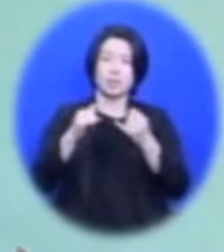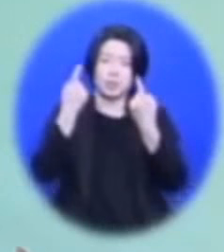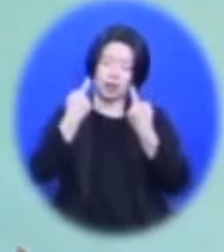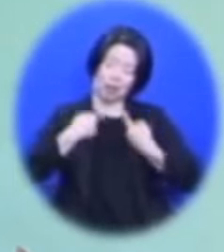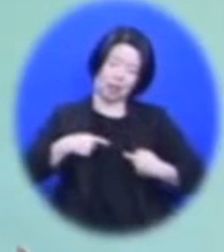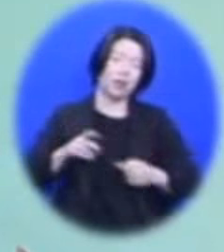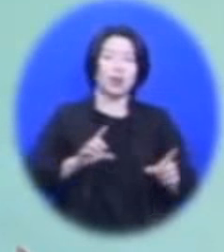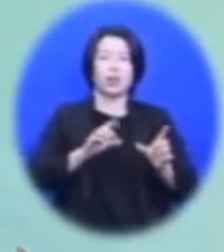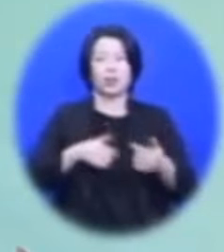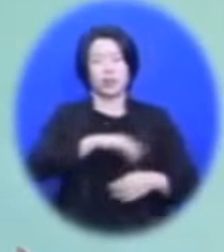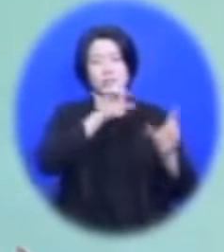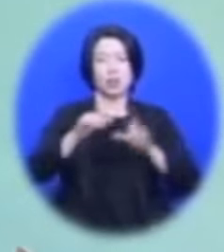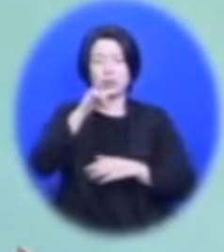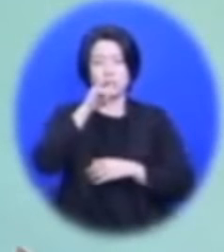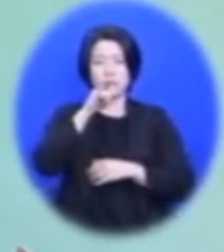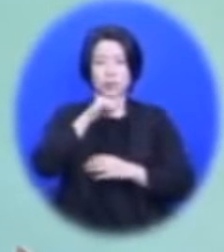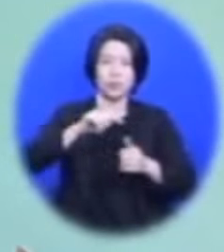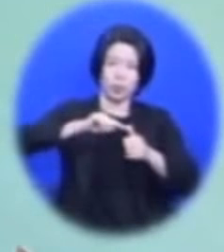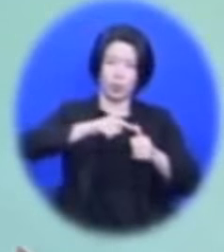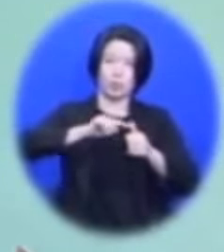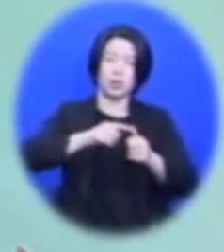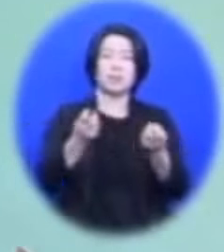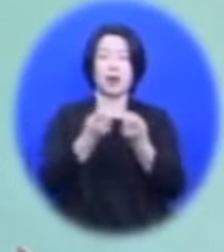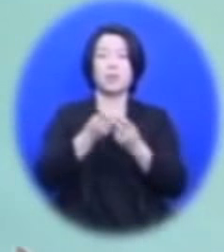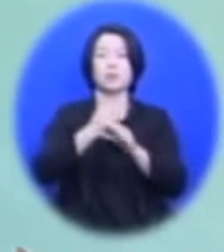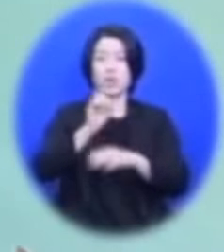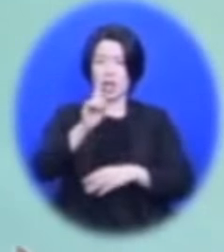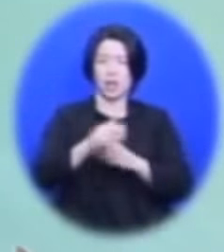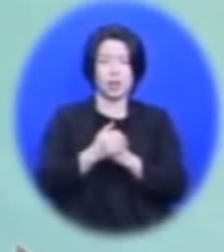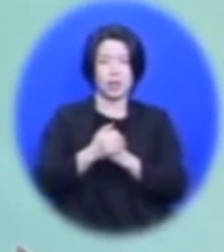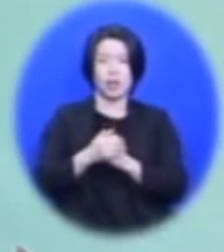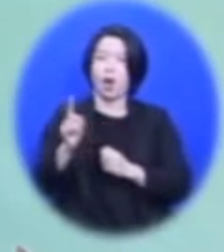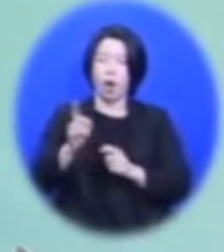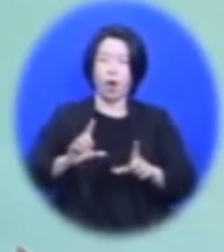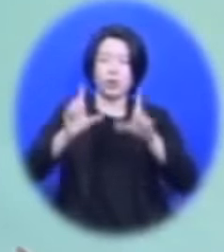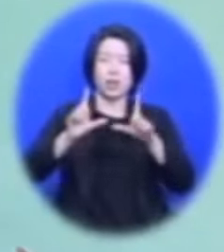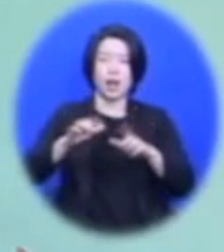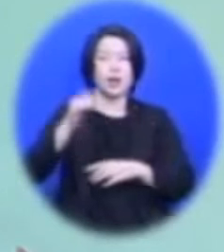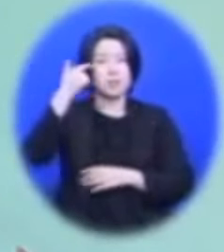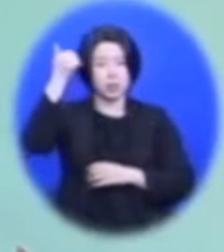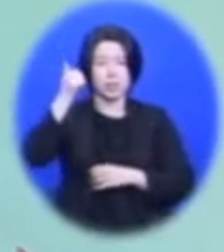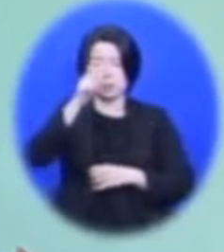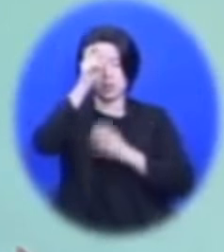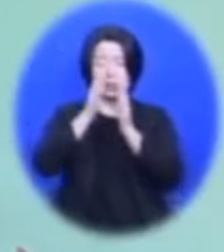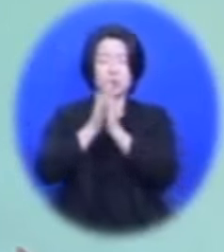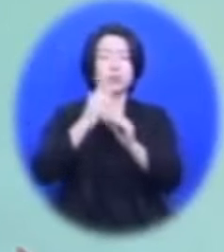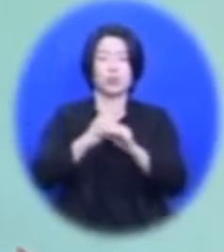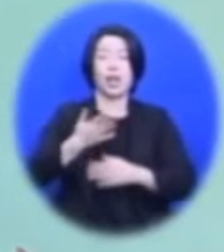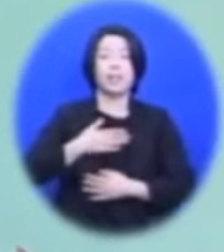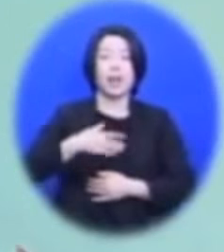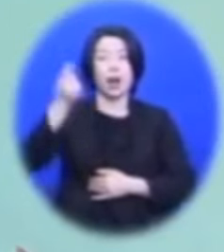거죠. 고문하는 방법 중에 하나였습니다. 그러다가 어느 날 니믈러 목사님이 기도하다가 내가